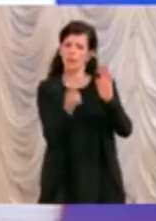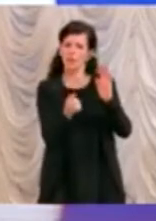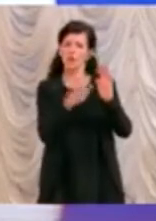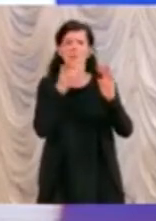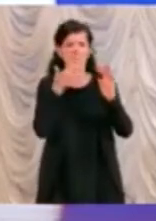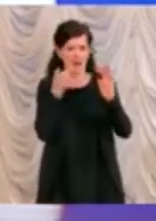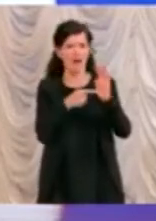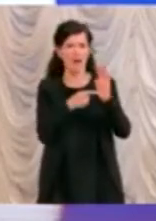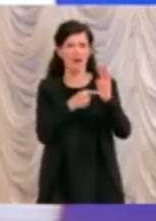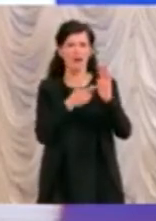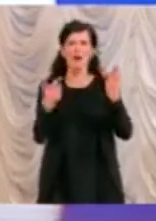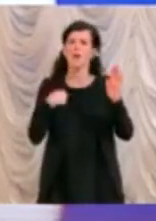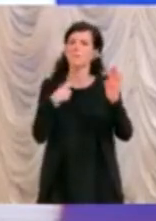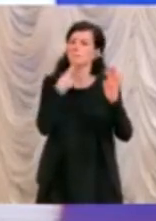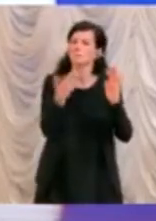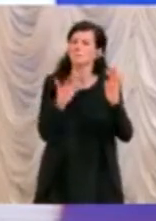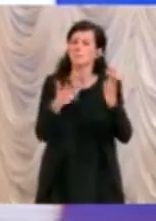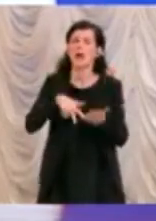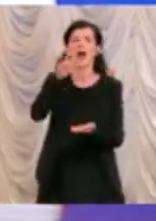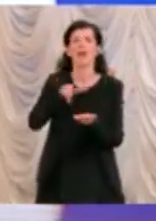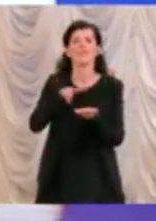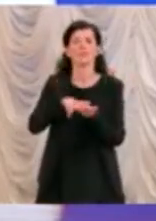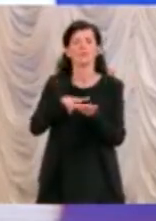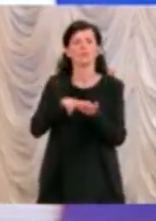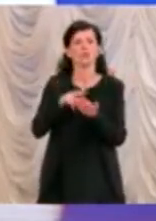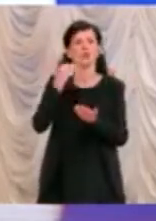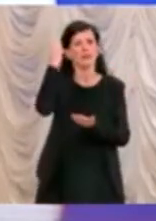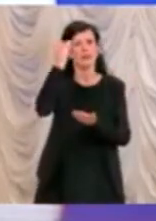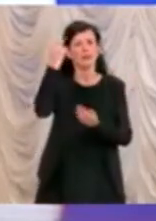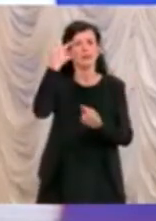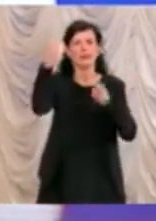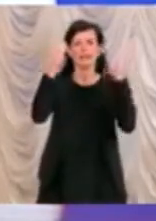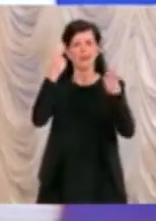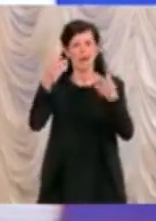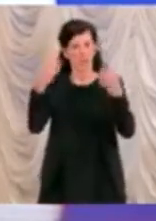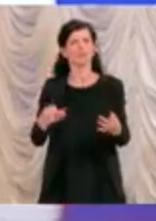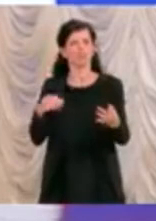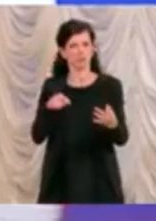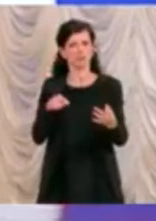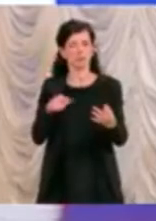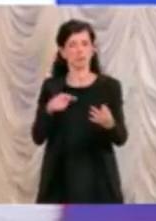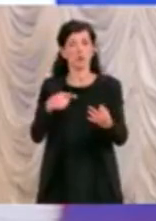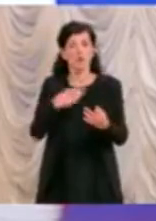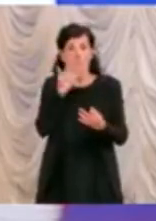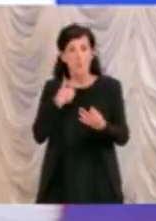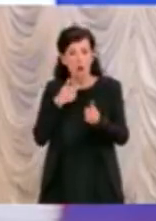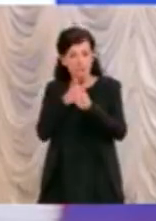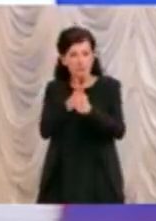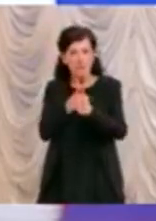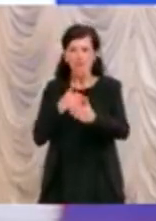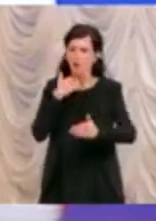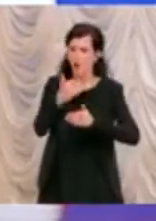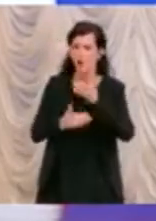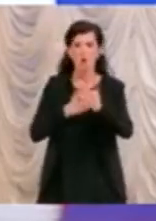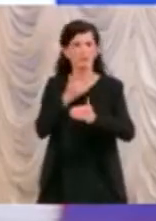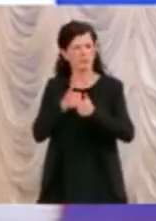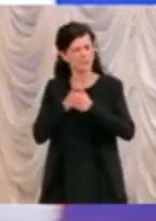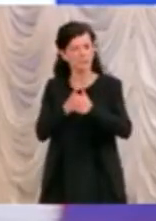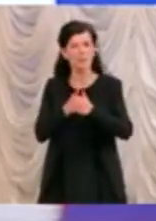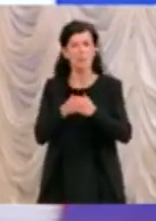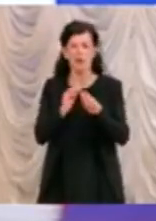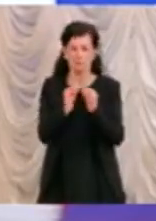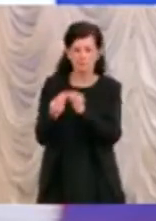di affermazioni di principio dobbiamo ancora lavorare in questa direzione dobbiamo ancora costruire questo strumento